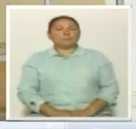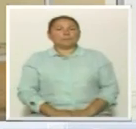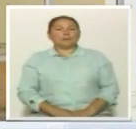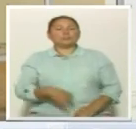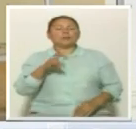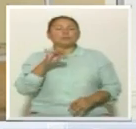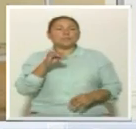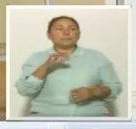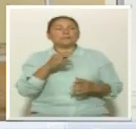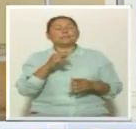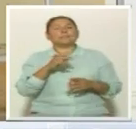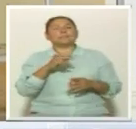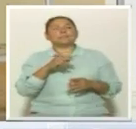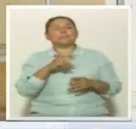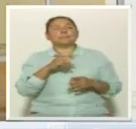шапшаң, тез,